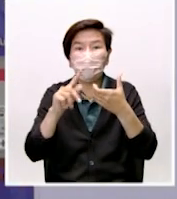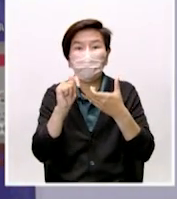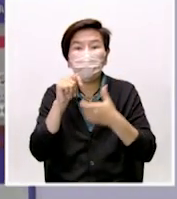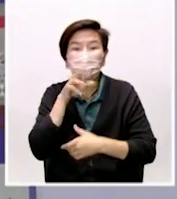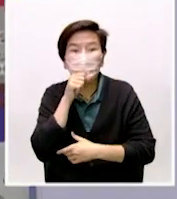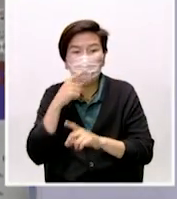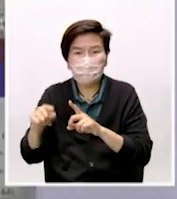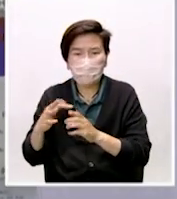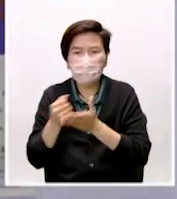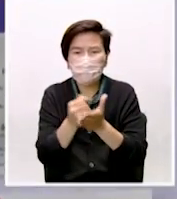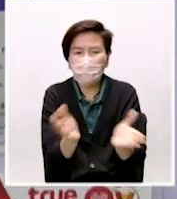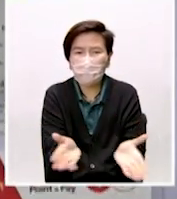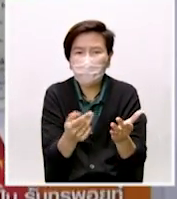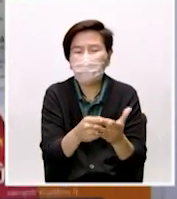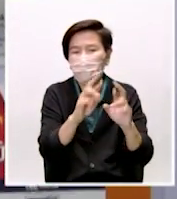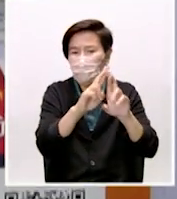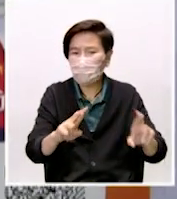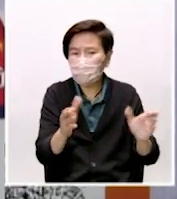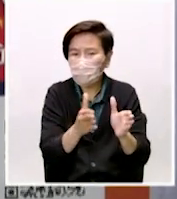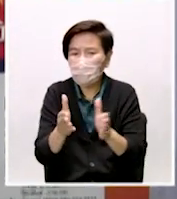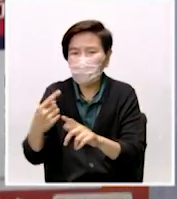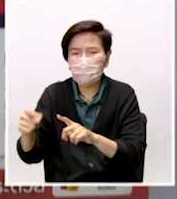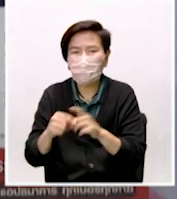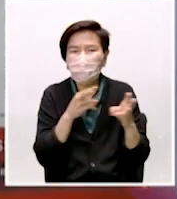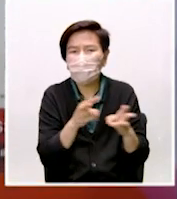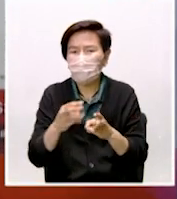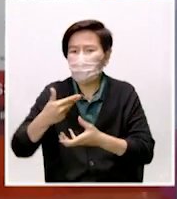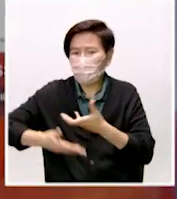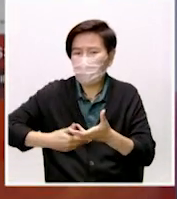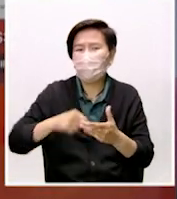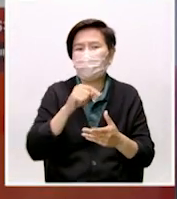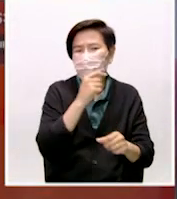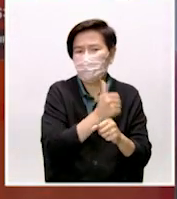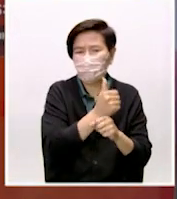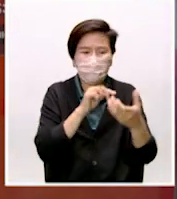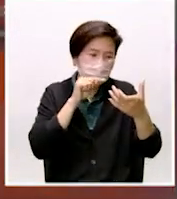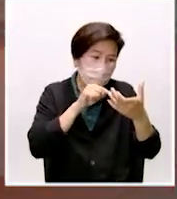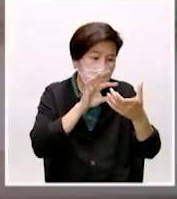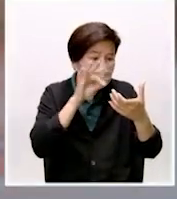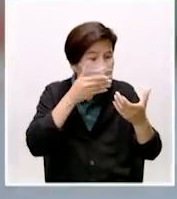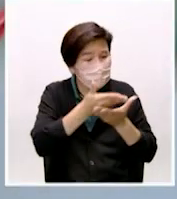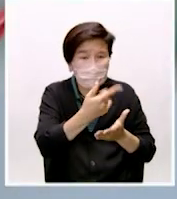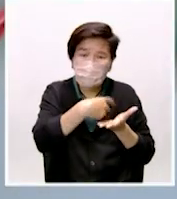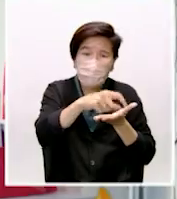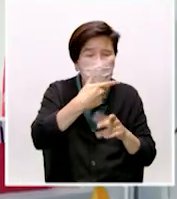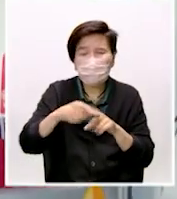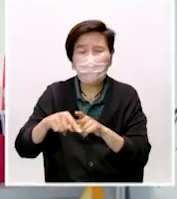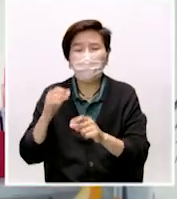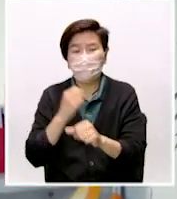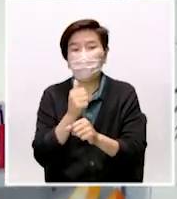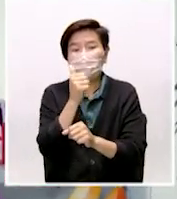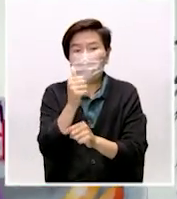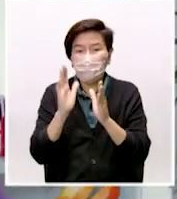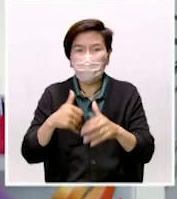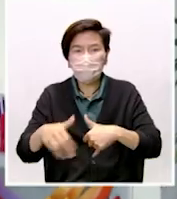เพื่อช่วยเหลือผู้ประกอบการร้านค้ารายย่อยมีช่องทางเพิ่มยอดขายลดค่าใช้จ่ายและสร้างรายได้ตอบโจทย์ผู้บริโภคยุ